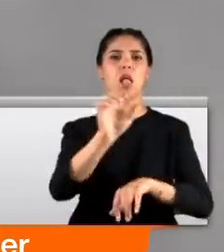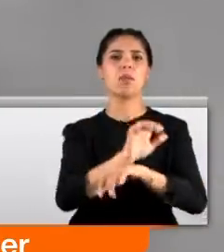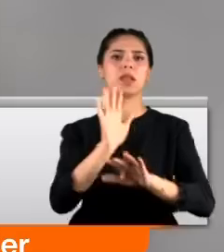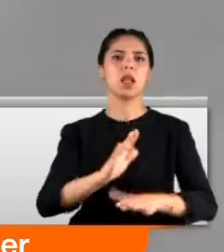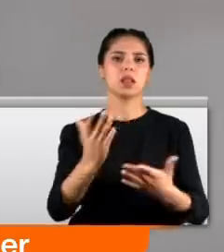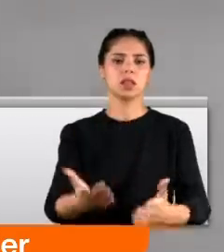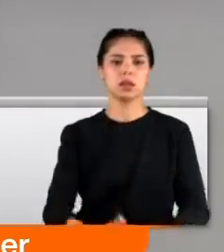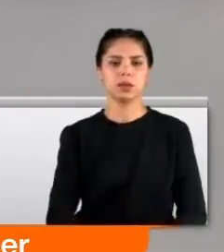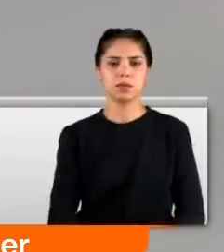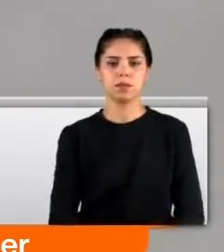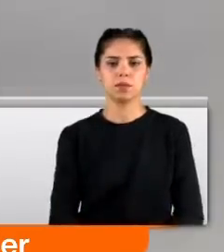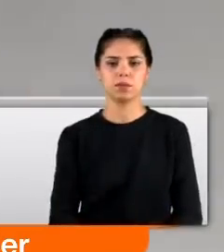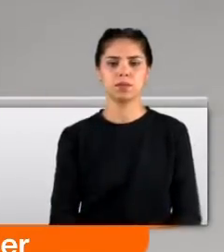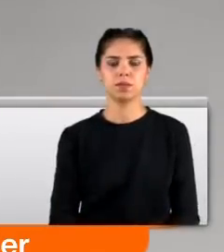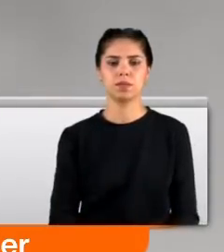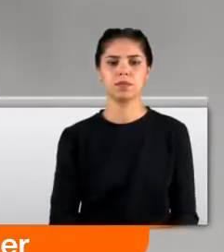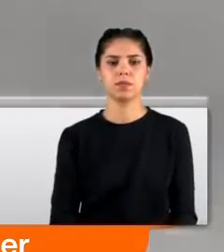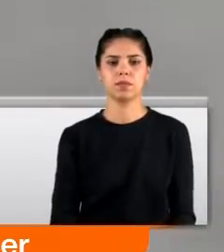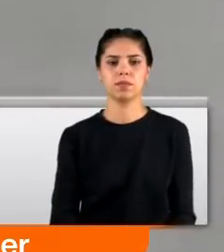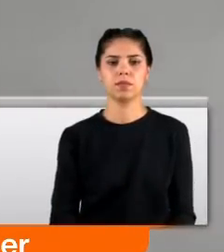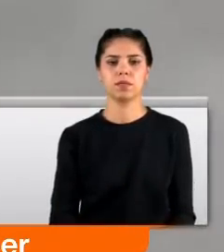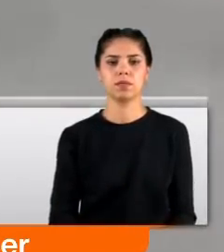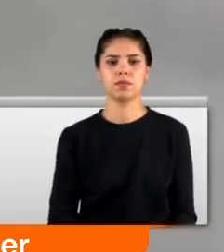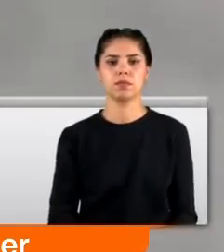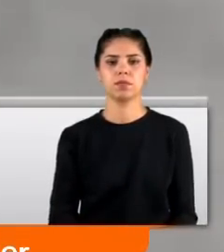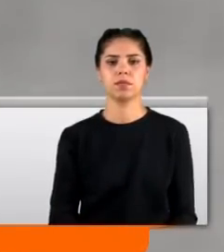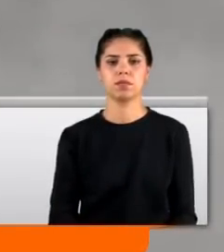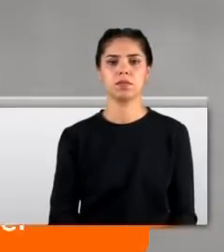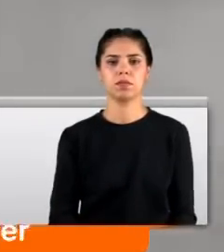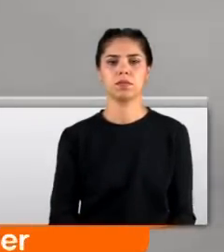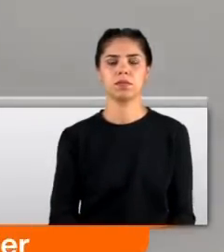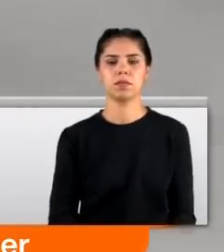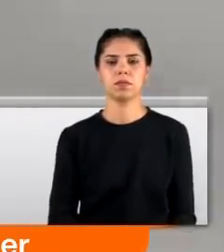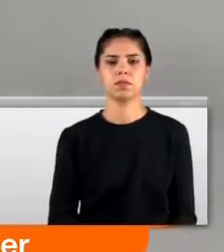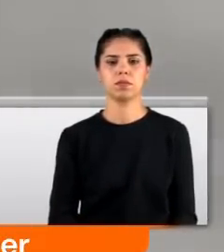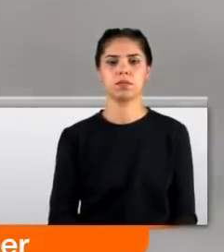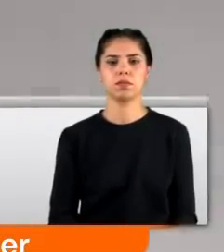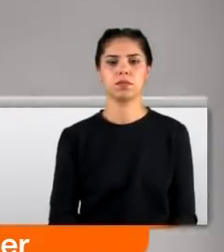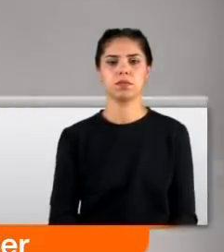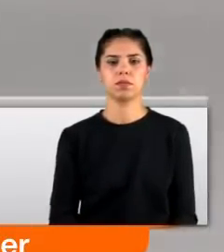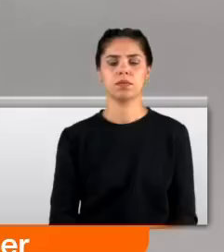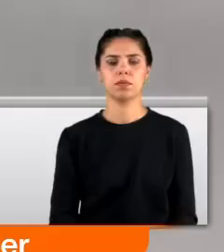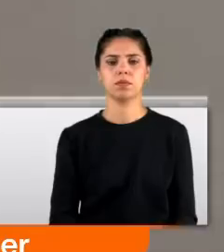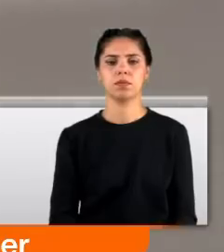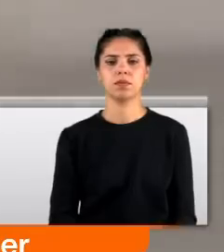cezaevinin olduğu bölge köprü çöktü ve araç ve sular içerisinde mahsur kaldı.